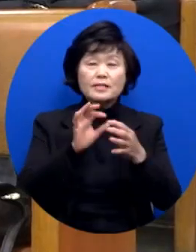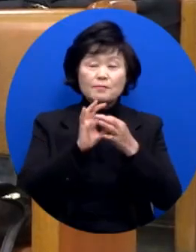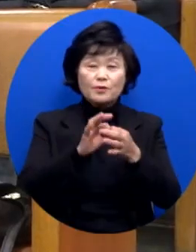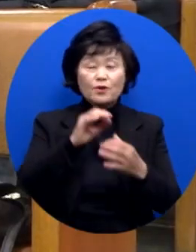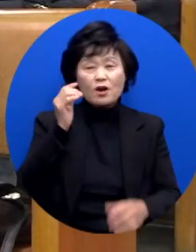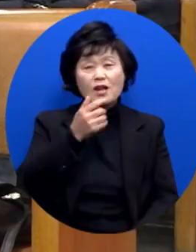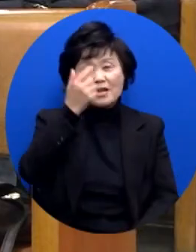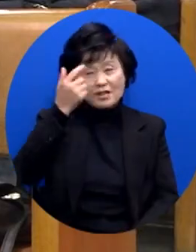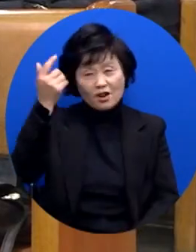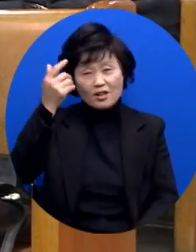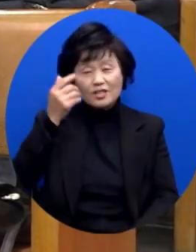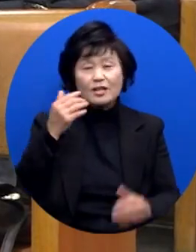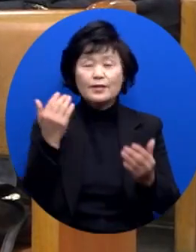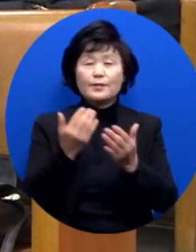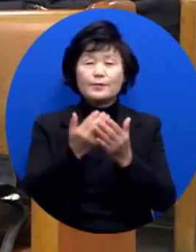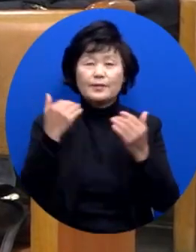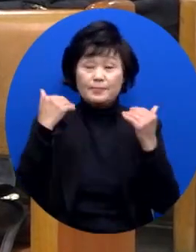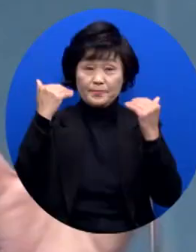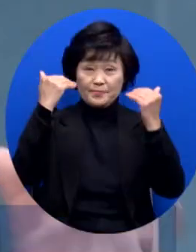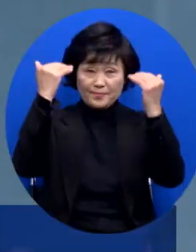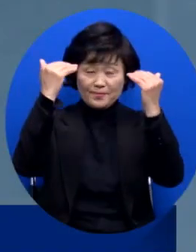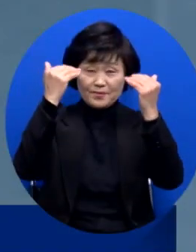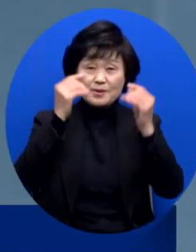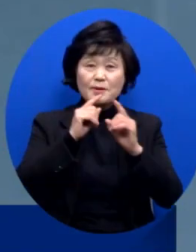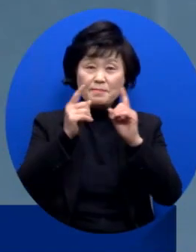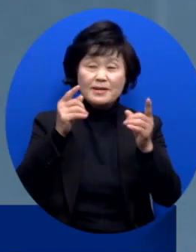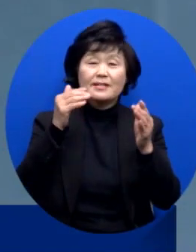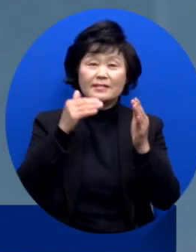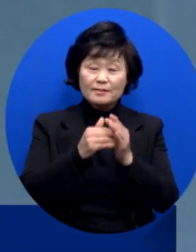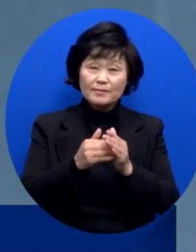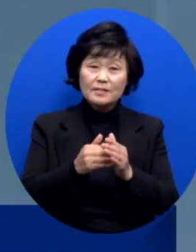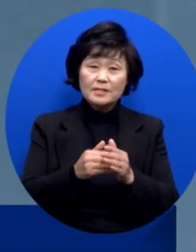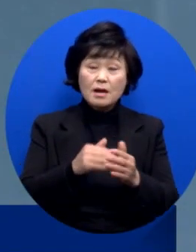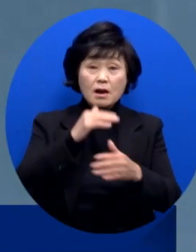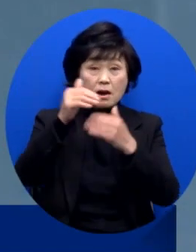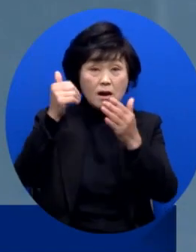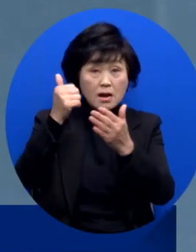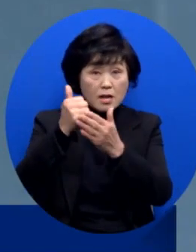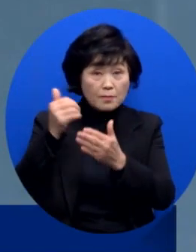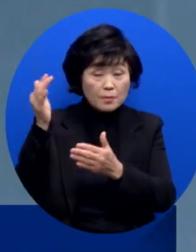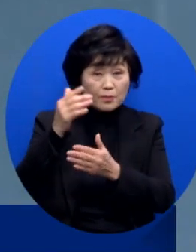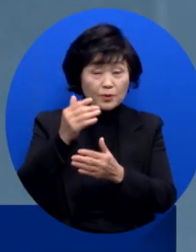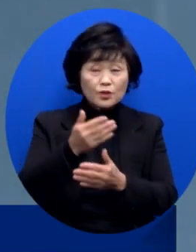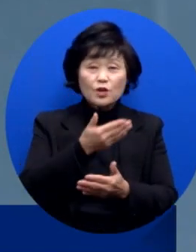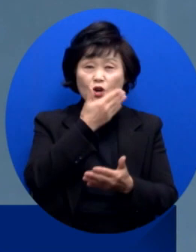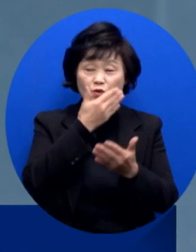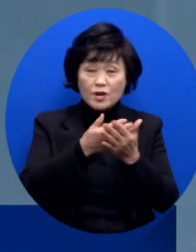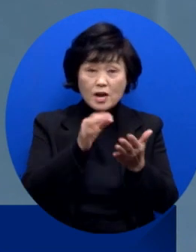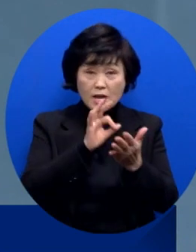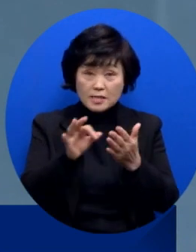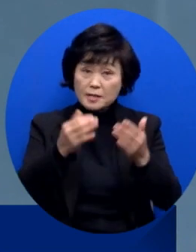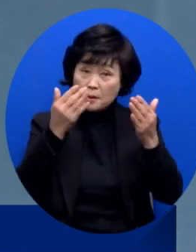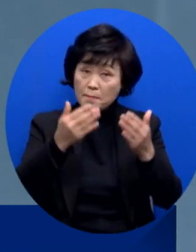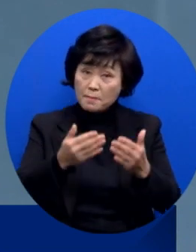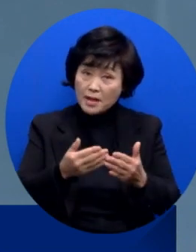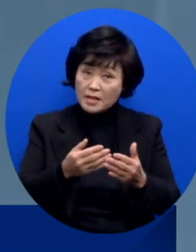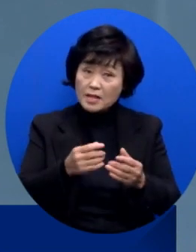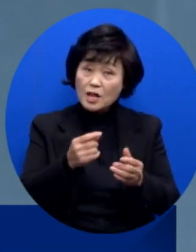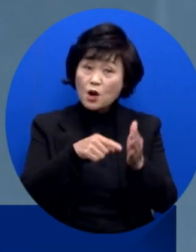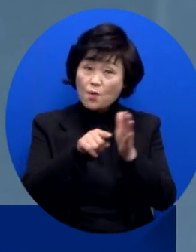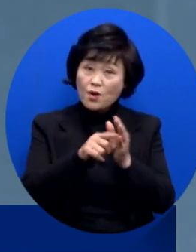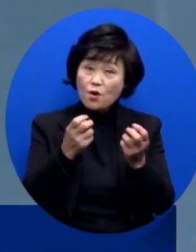성숙을 강조했습니다. 우리가 하나님 앞에서 올바르게 쓰임 받으려면 깊이 말씀에 들어가야 됩니다.